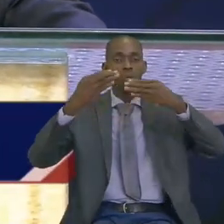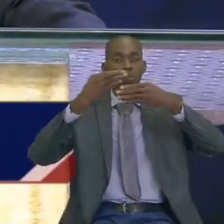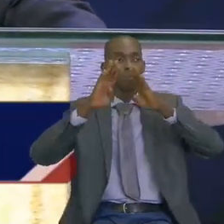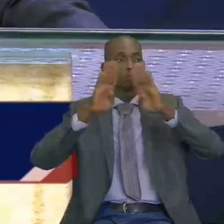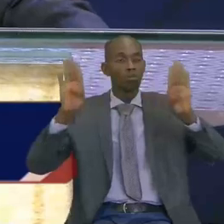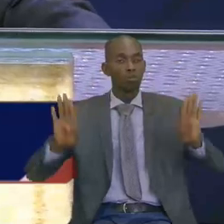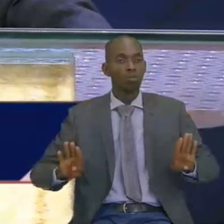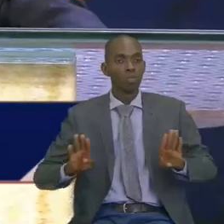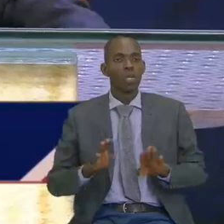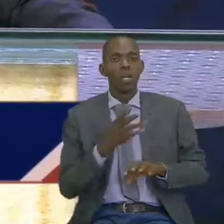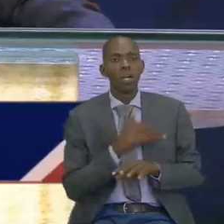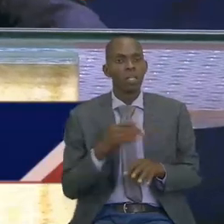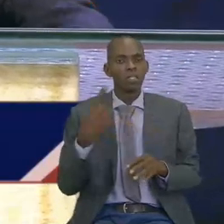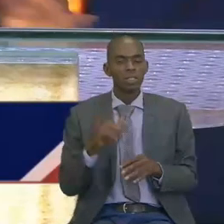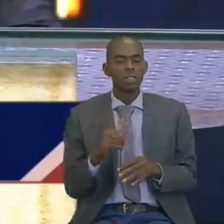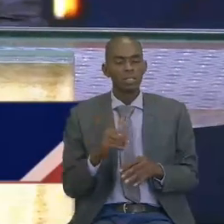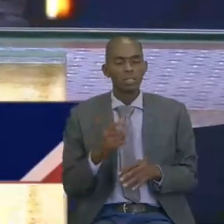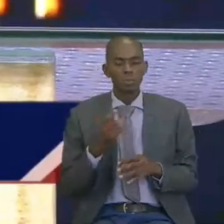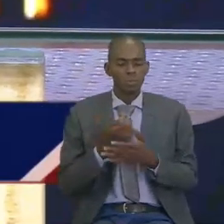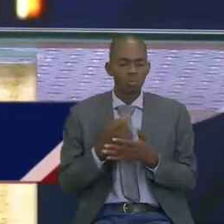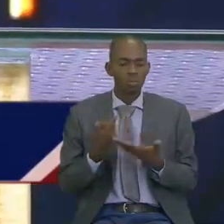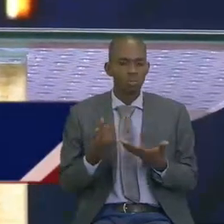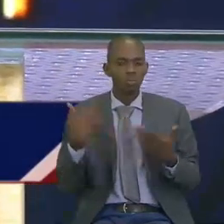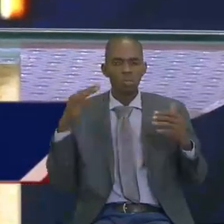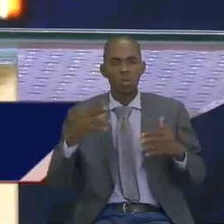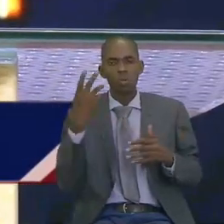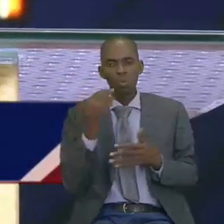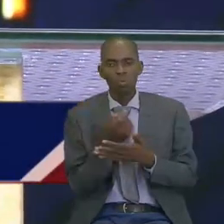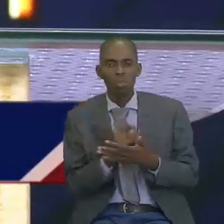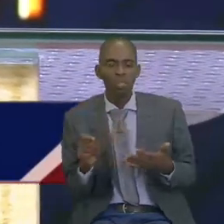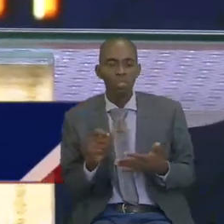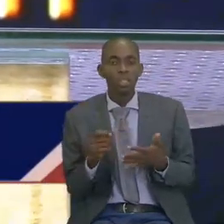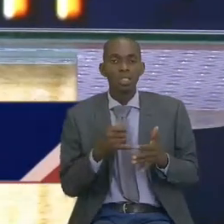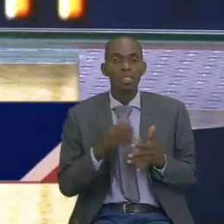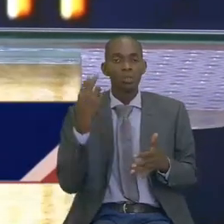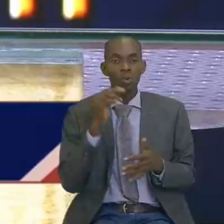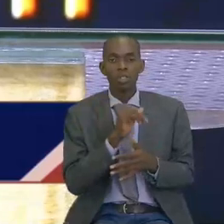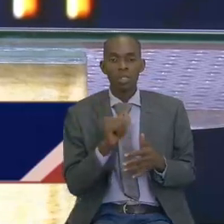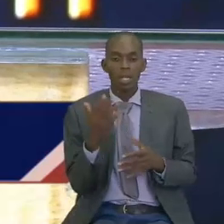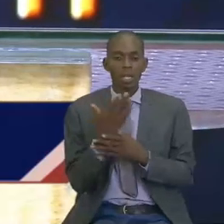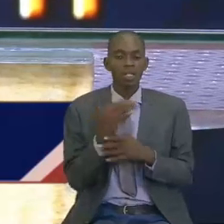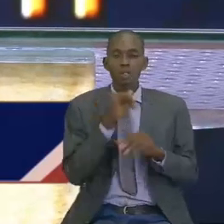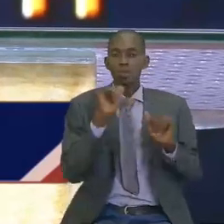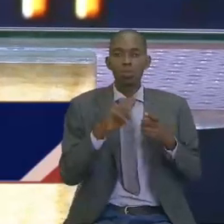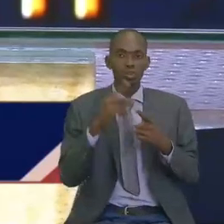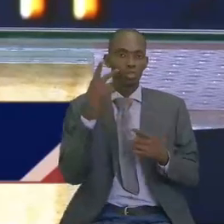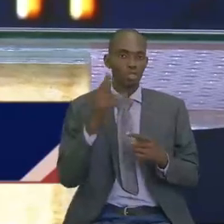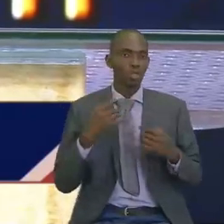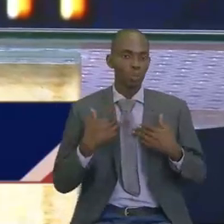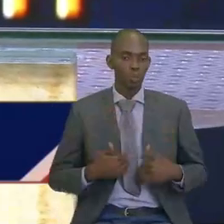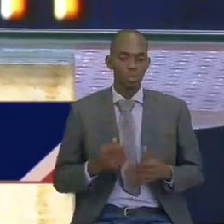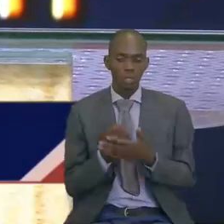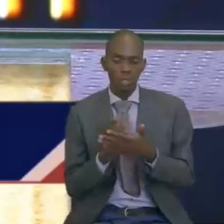écrivait sa destruction et son sort tragique. C'était une main, le corps n'est pas